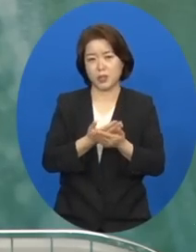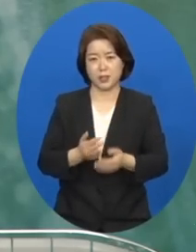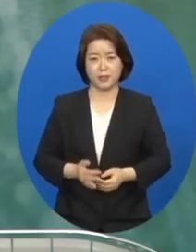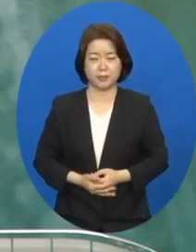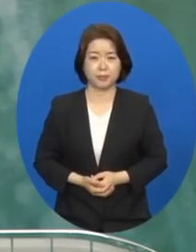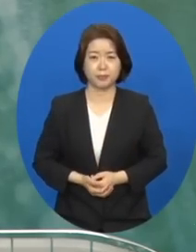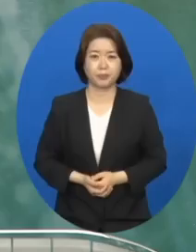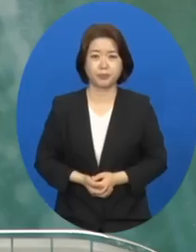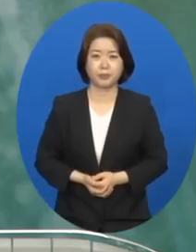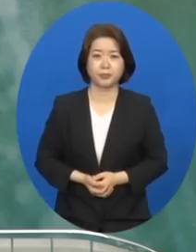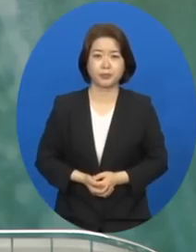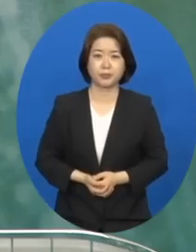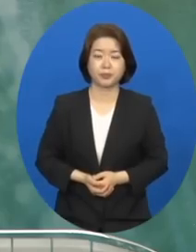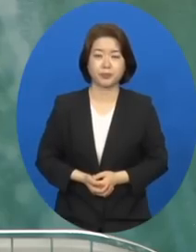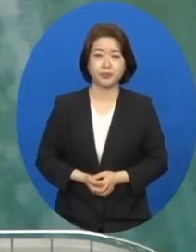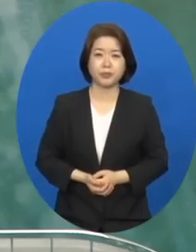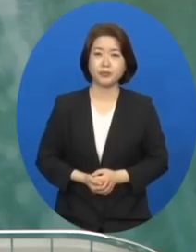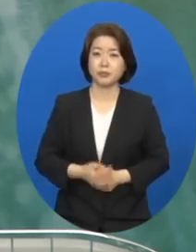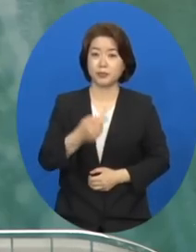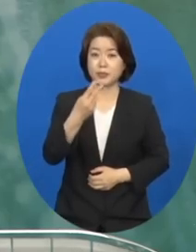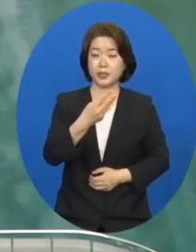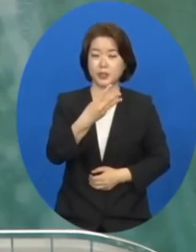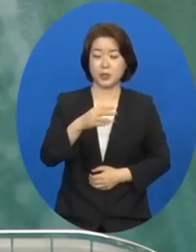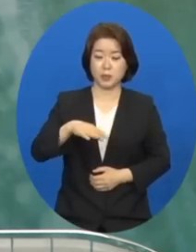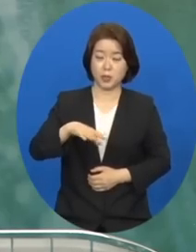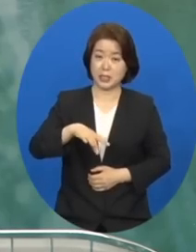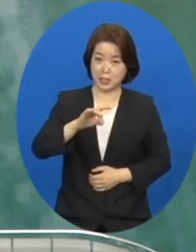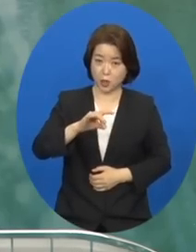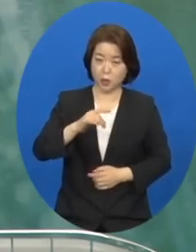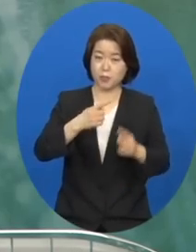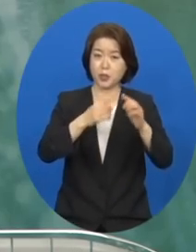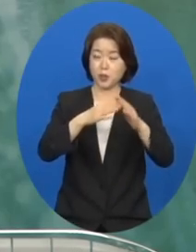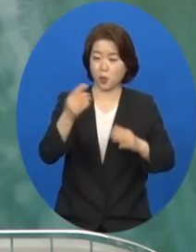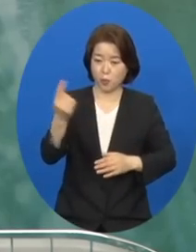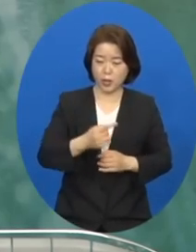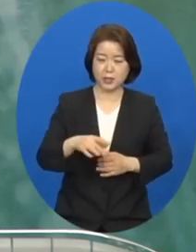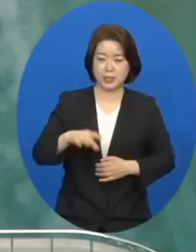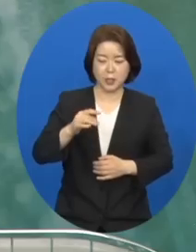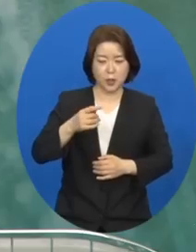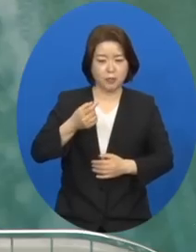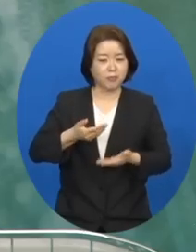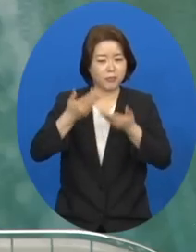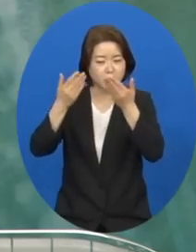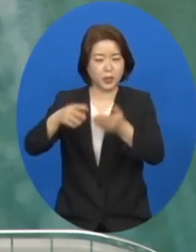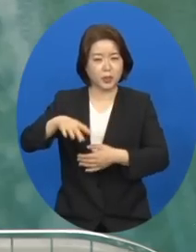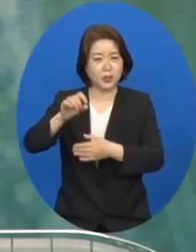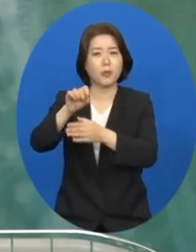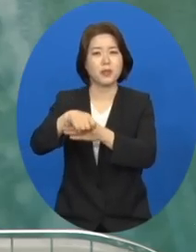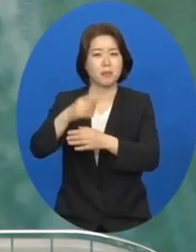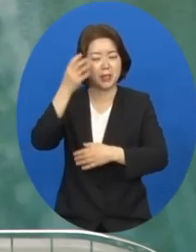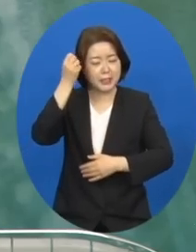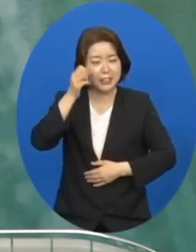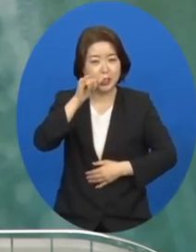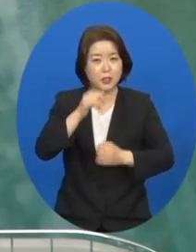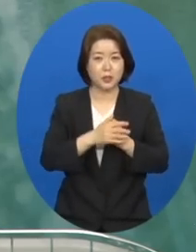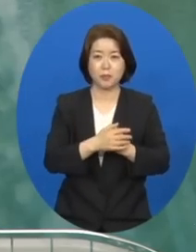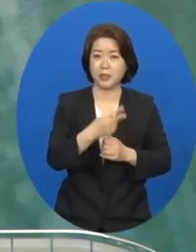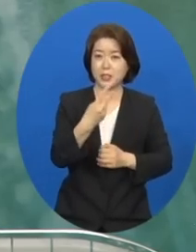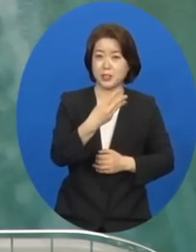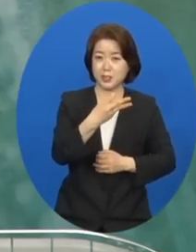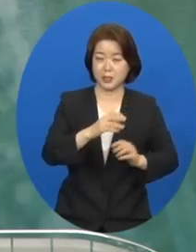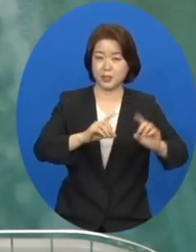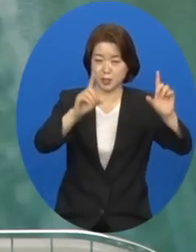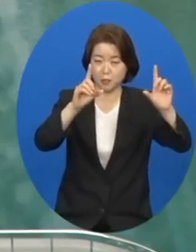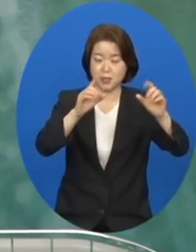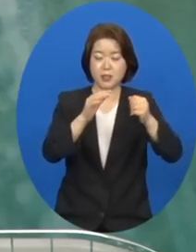또는 아 2003년에 교회에 처음 와서 처음 들었던 첫 열매가 생각했나요 2004년 1월 이 되어서 아